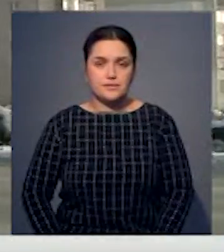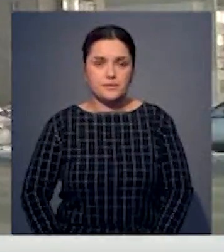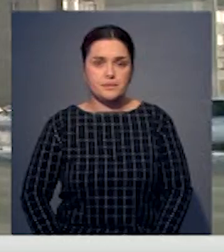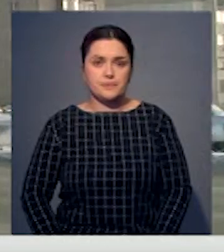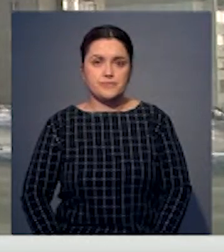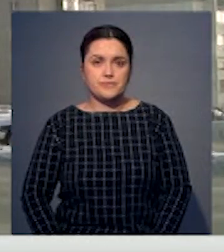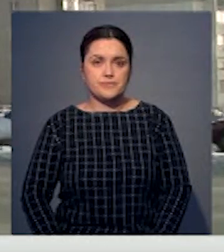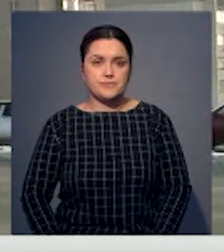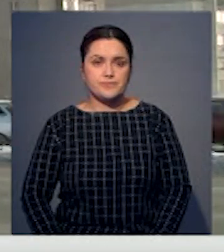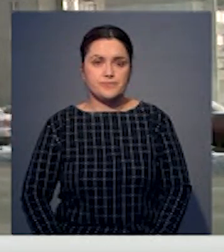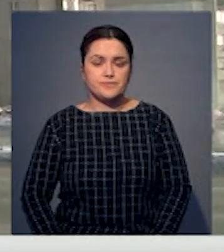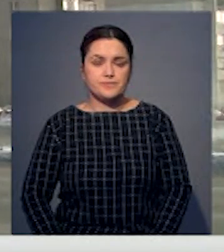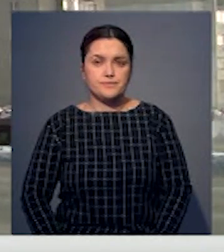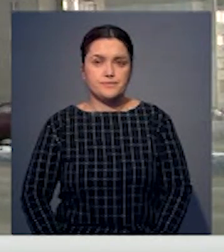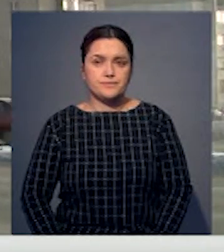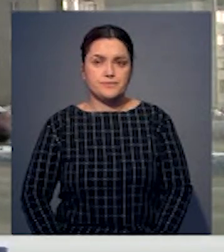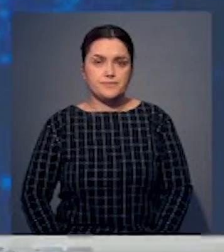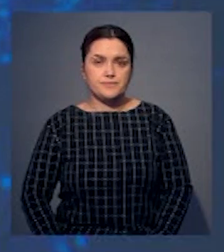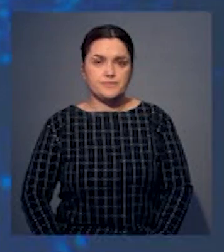Мухамедьяров, Кустанай, Хабар 24.